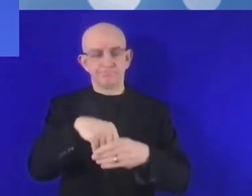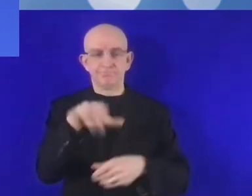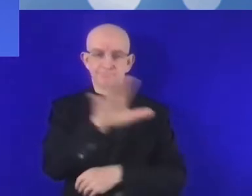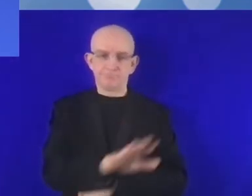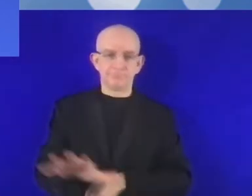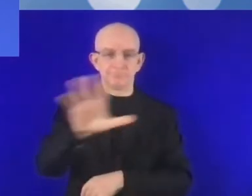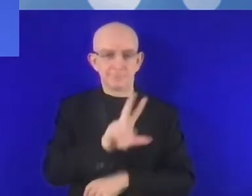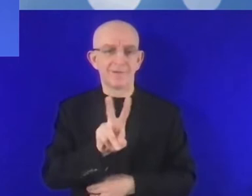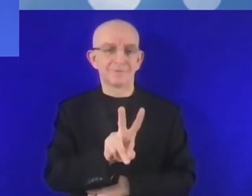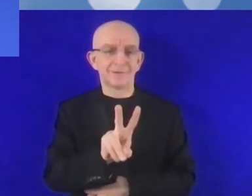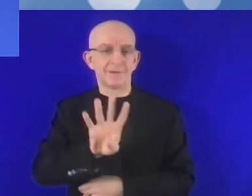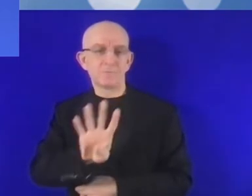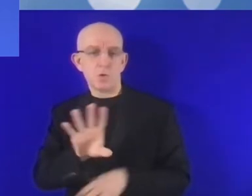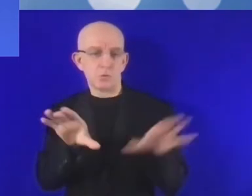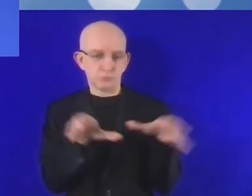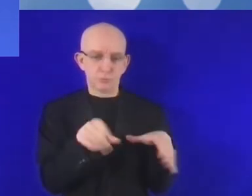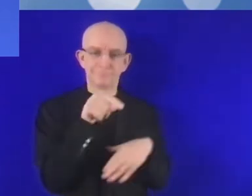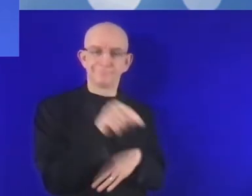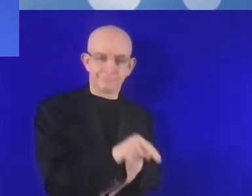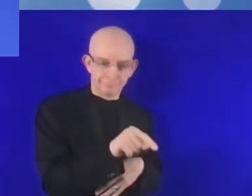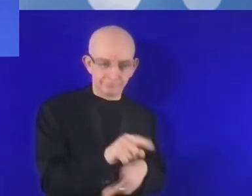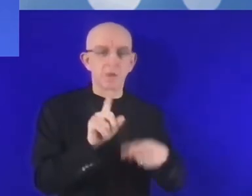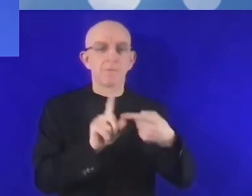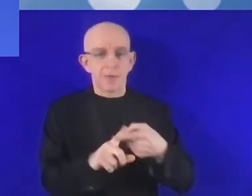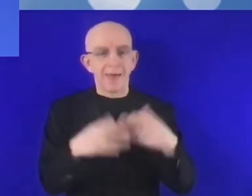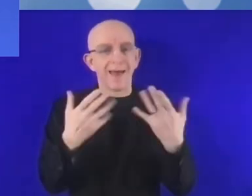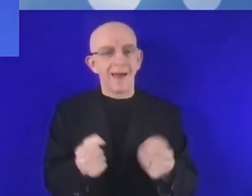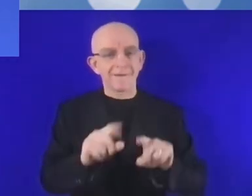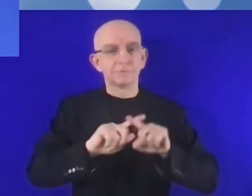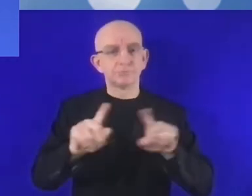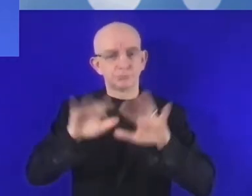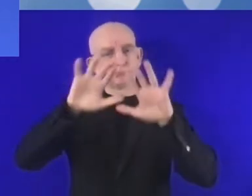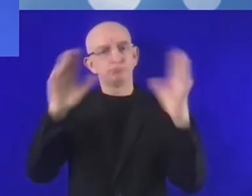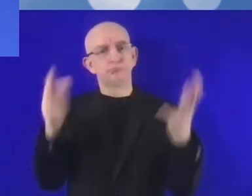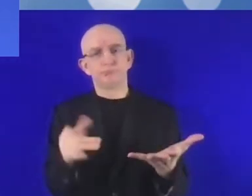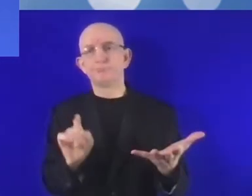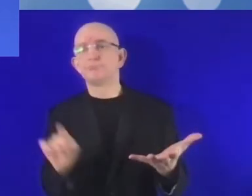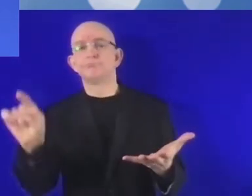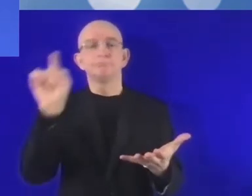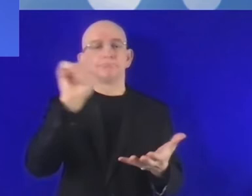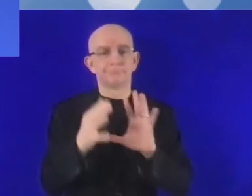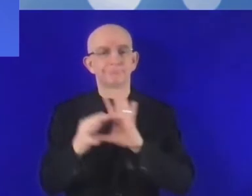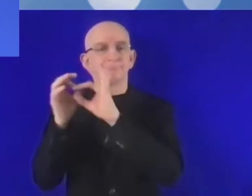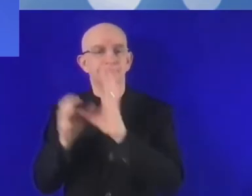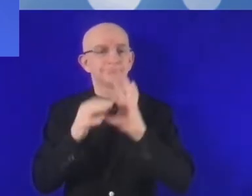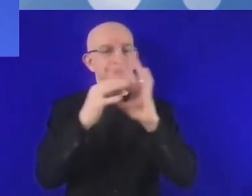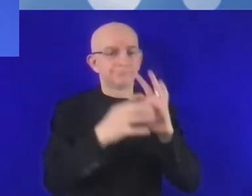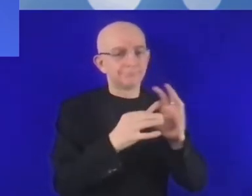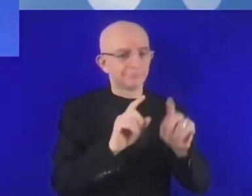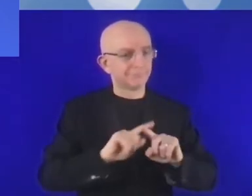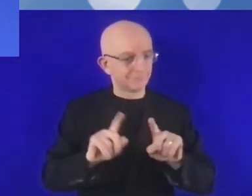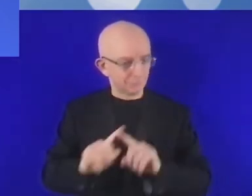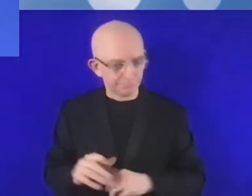للحدود. الجديد الذي ظهر في الأمس في اليوم الأول الكثير من الكلام عن